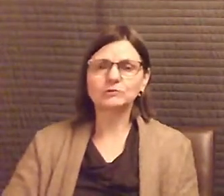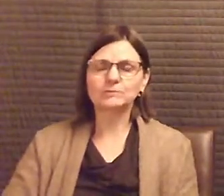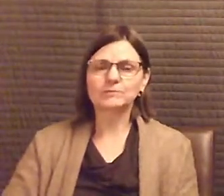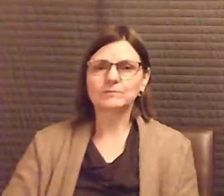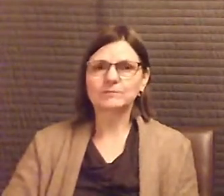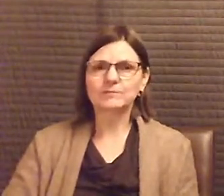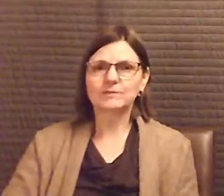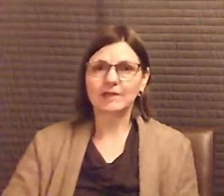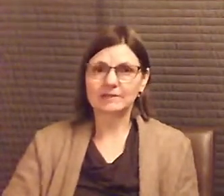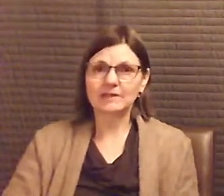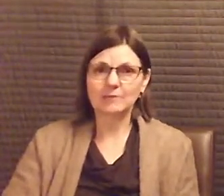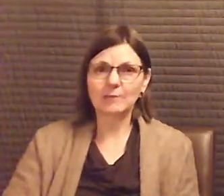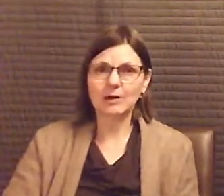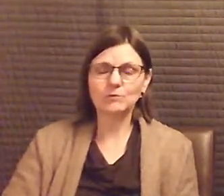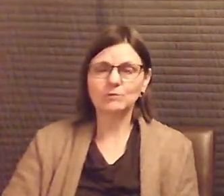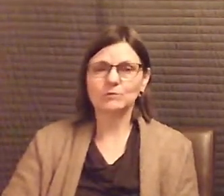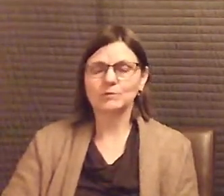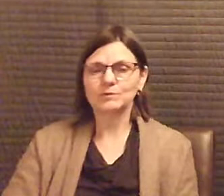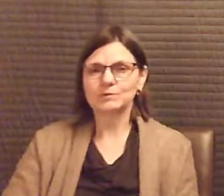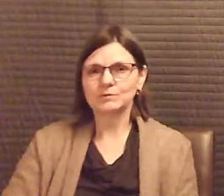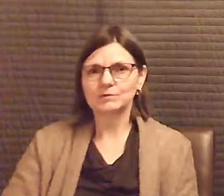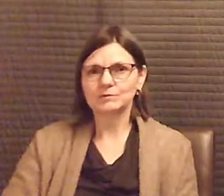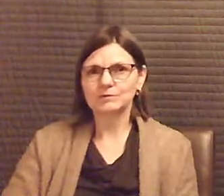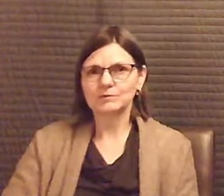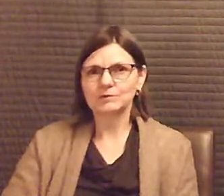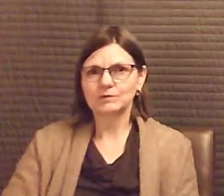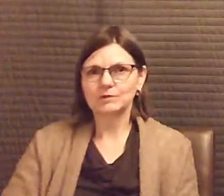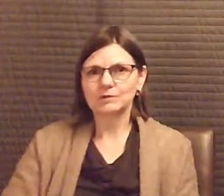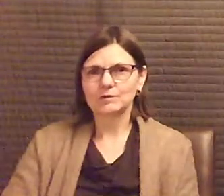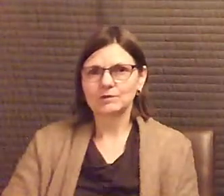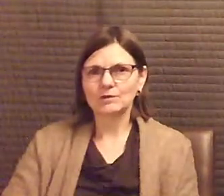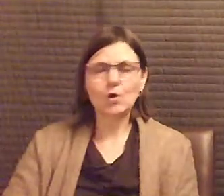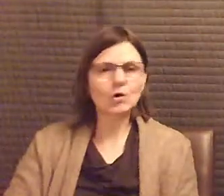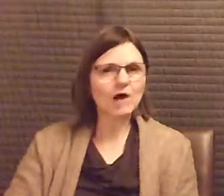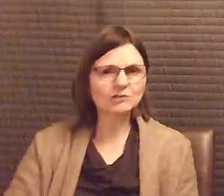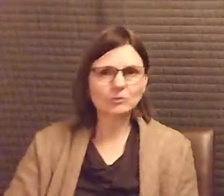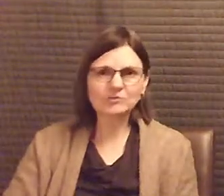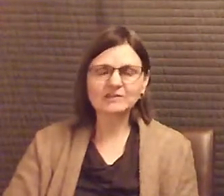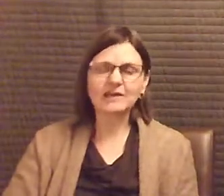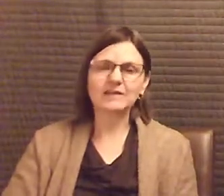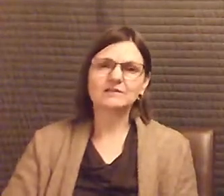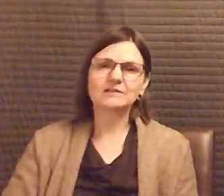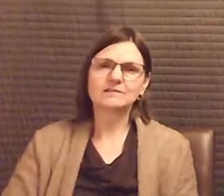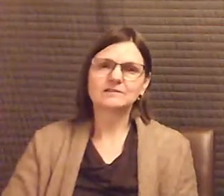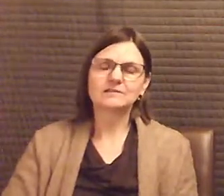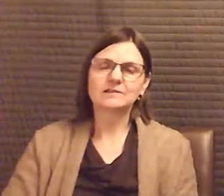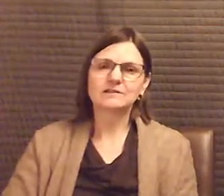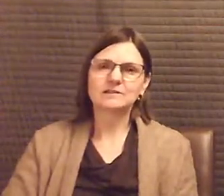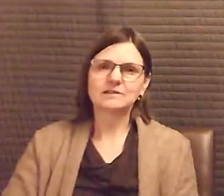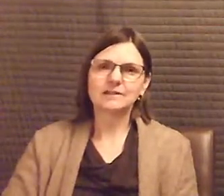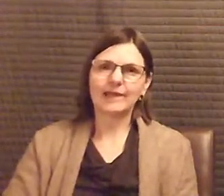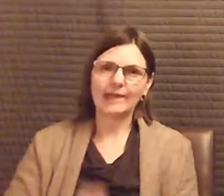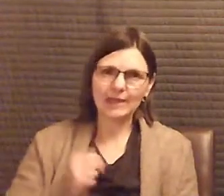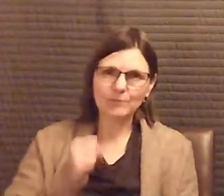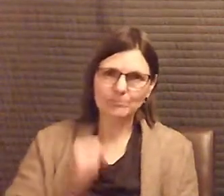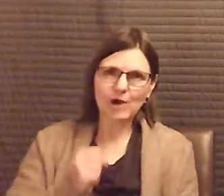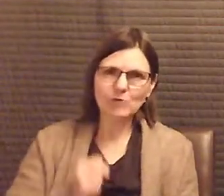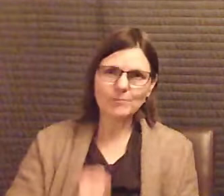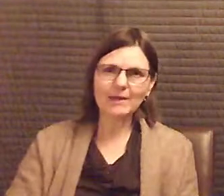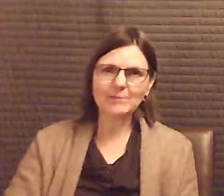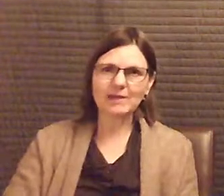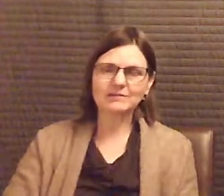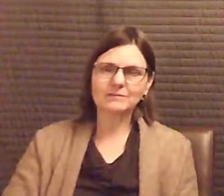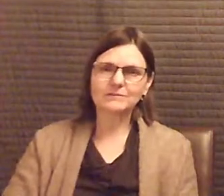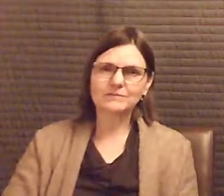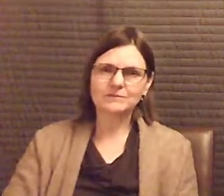bloed en aanbidding en die ik ben dan wat de circumstances haar ongeacht omstandigheden time building met church zichtbaar